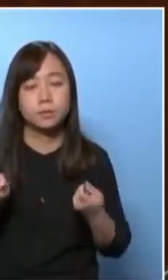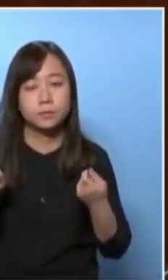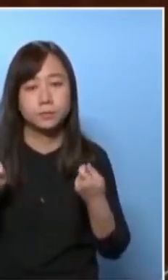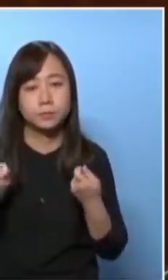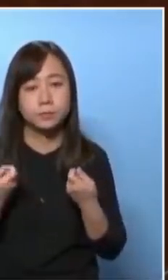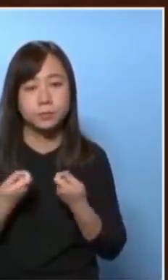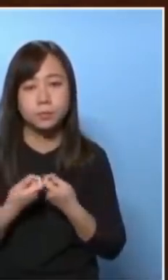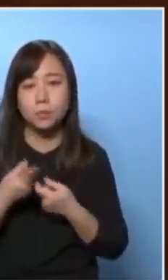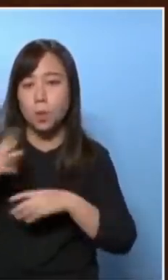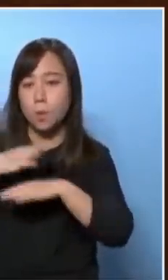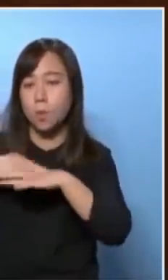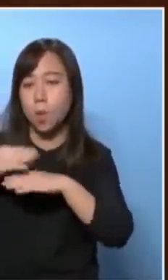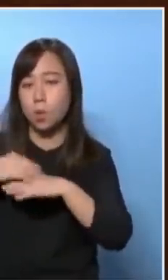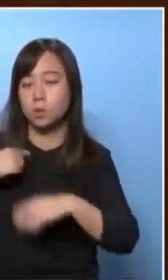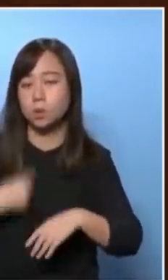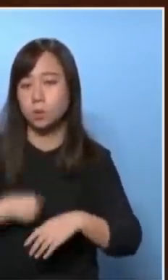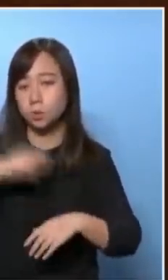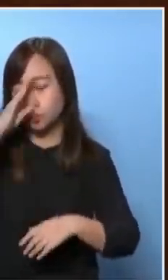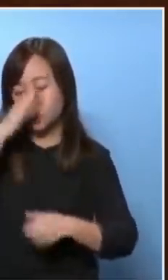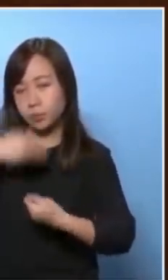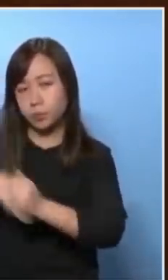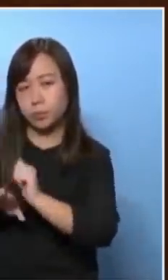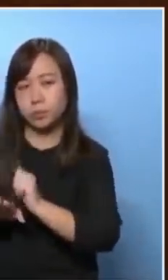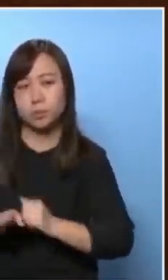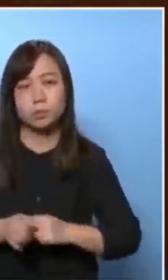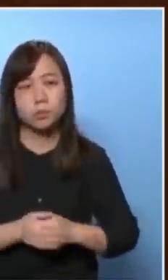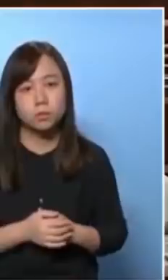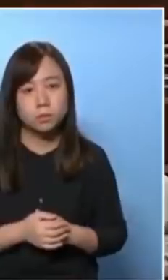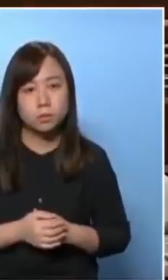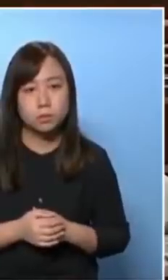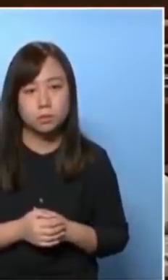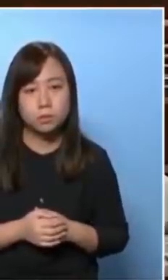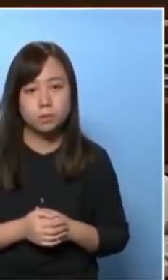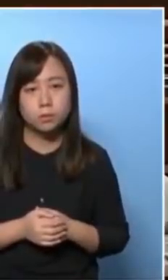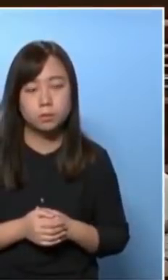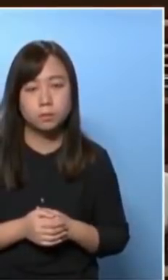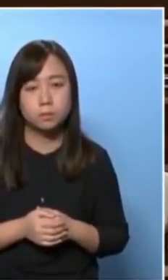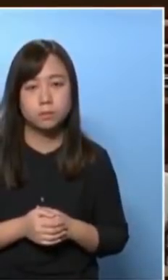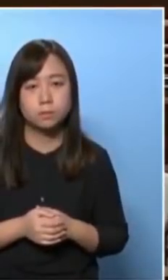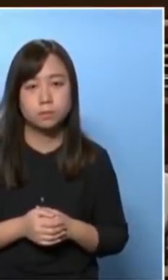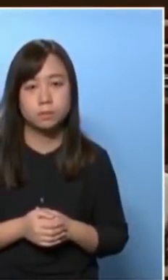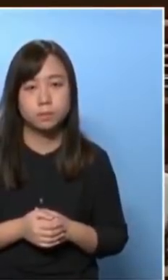個警務人。 毛孟靜議員，請你馬上離開會議廳。